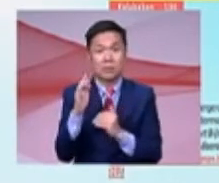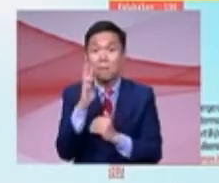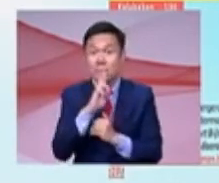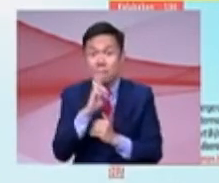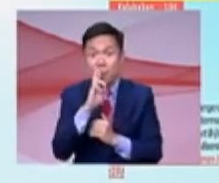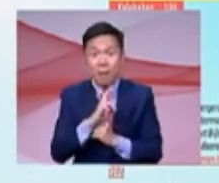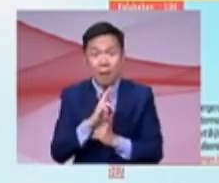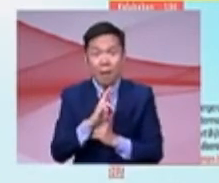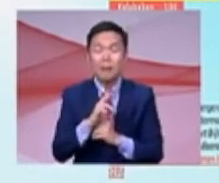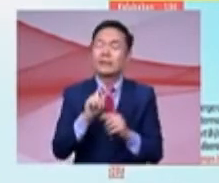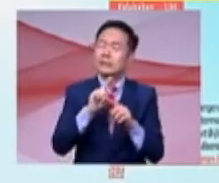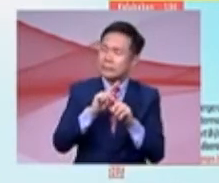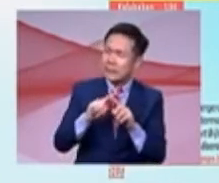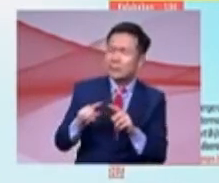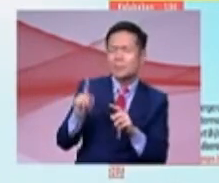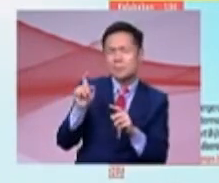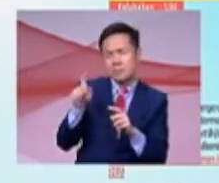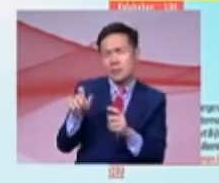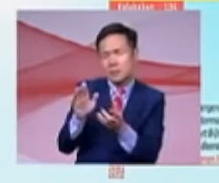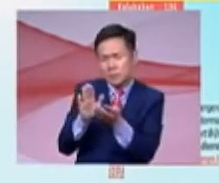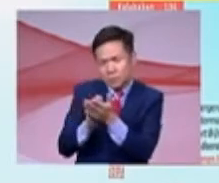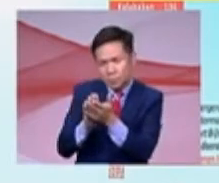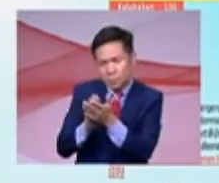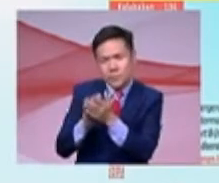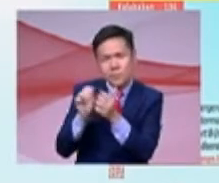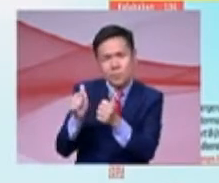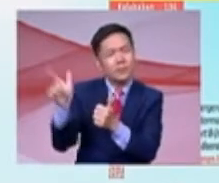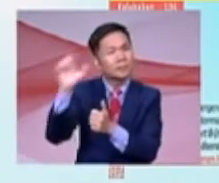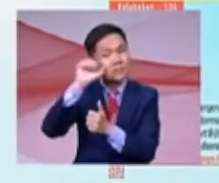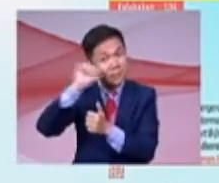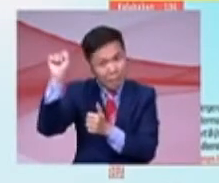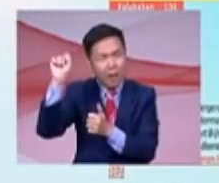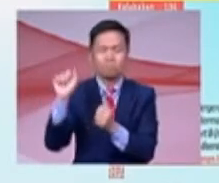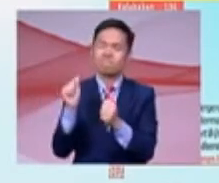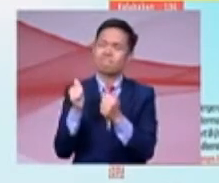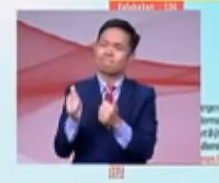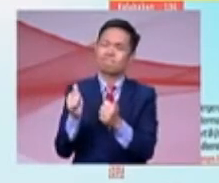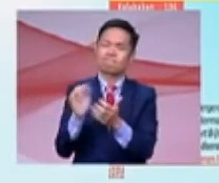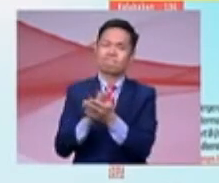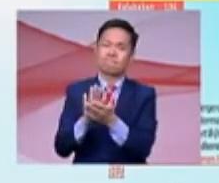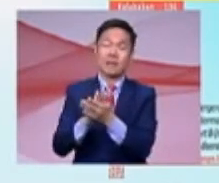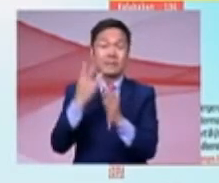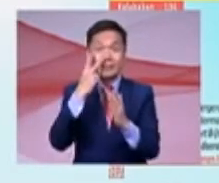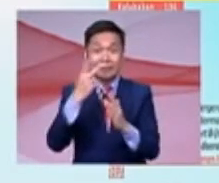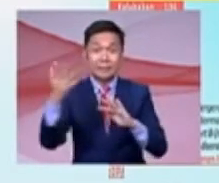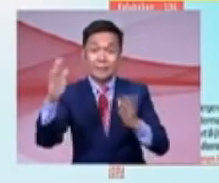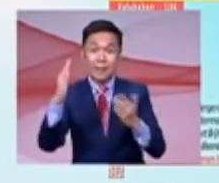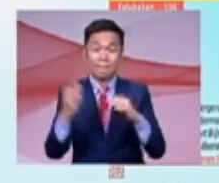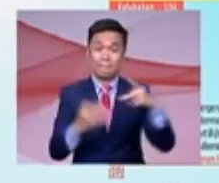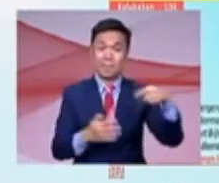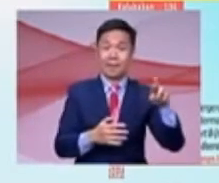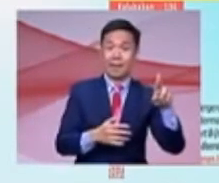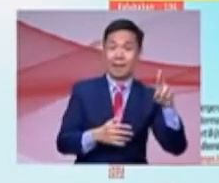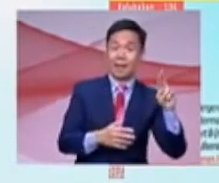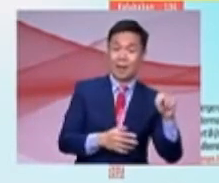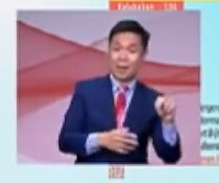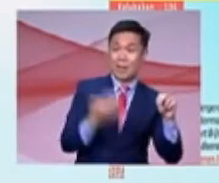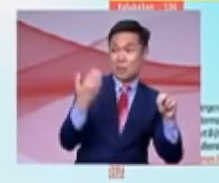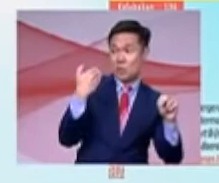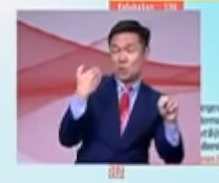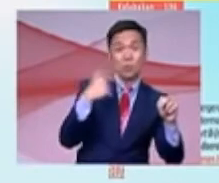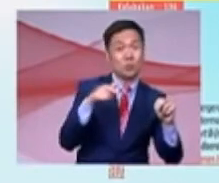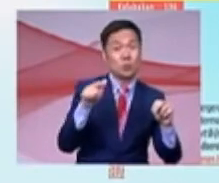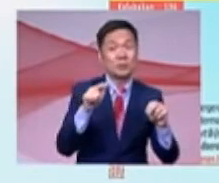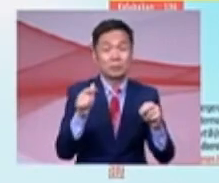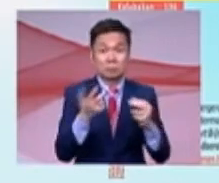pujian harus kita berikan kepada negeri Sabah. Kita bandingkan pada PRN Sabah, kes meningkat